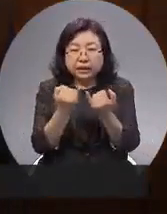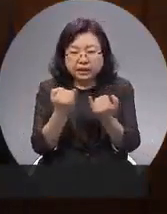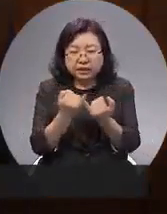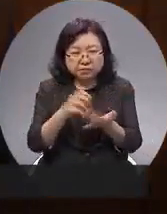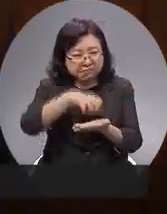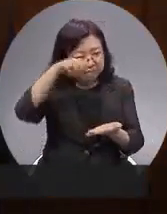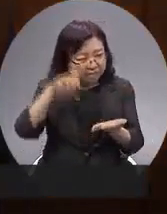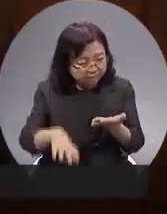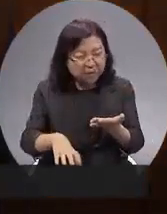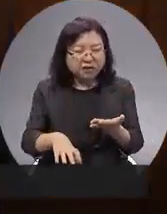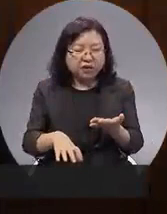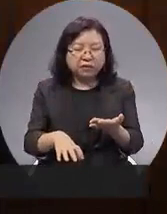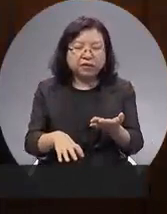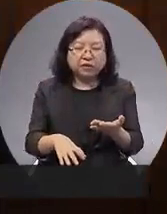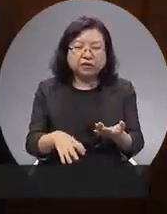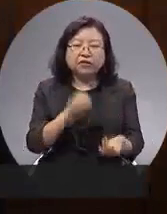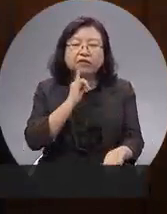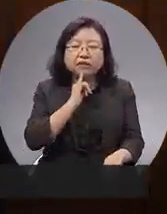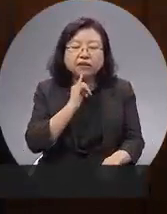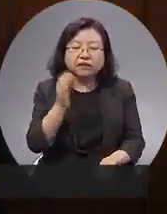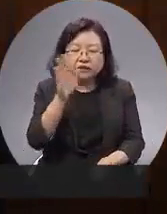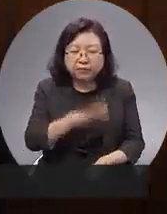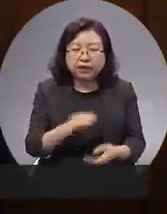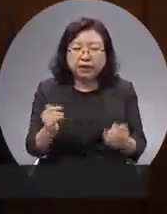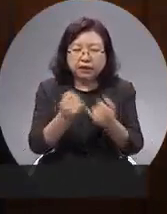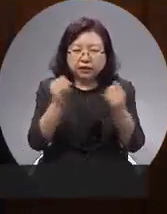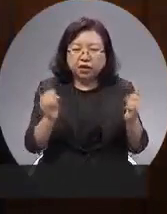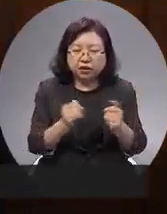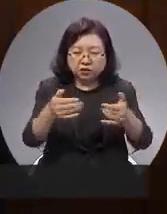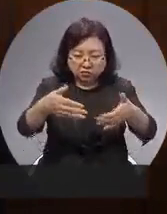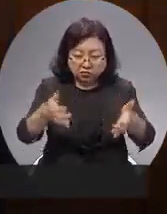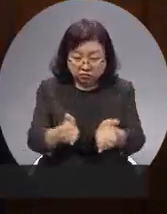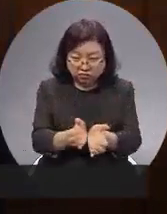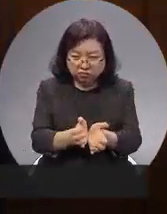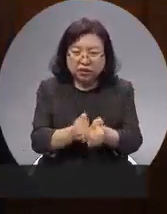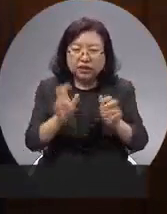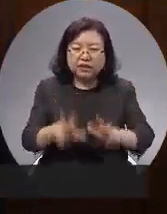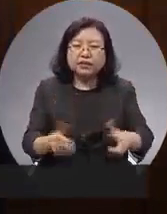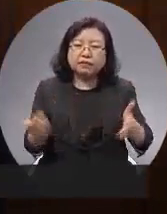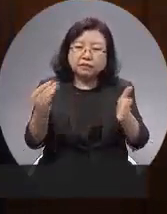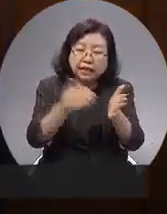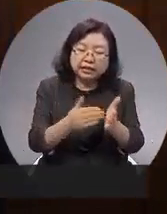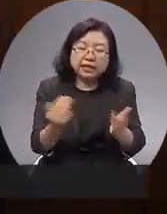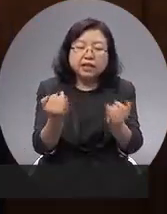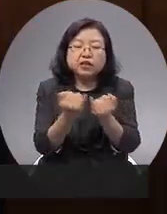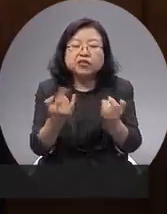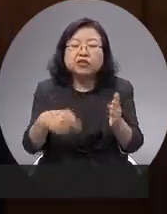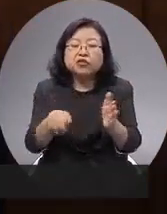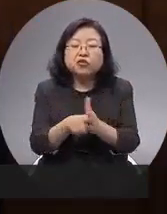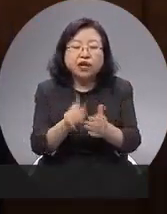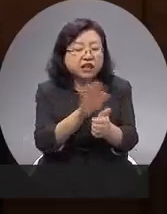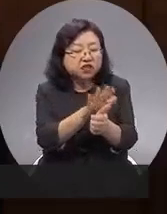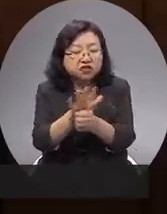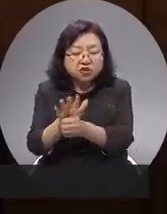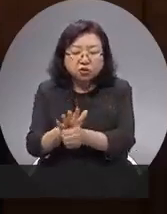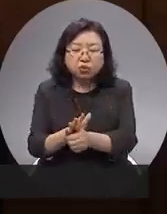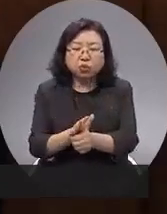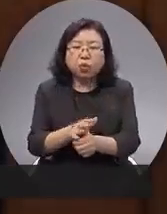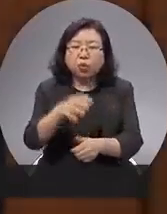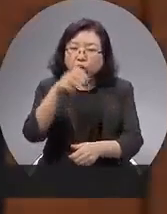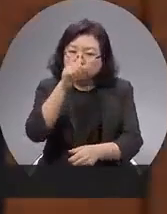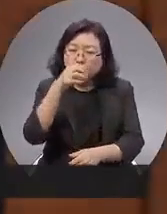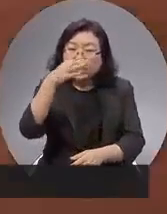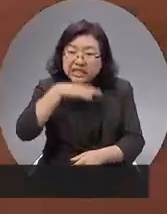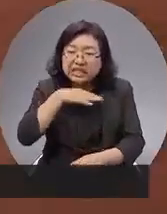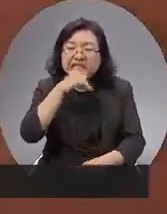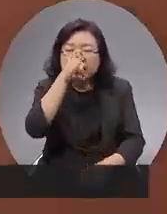대해서는 있을 수 있는 일이라고 생각하지만 여성가족부가 그동안 해왔던 여성에 대한 지원이나 그 했던 긍정적인 역할이 있을 거기 때문에